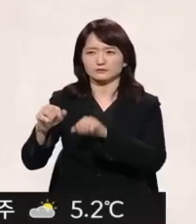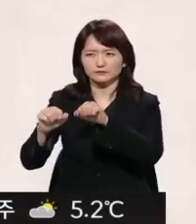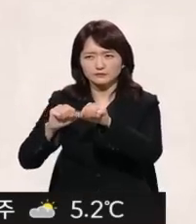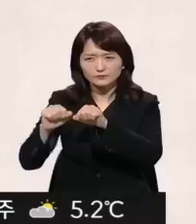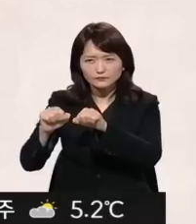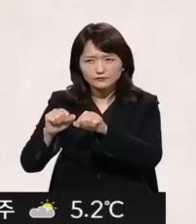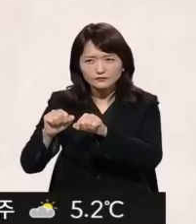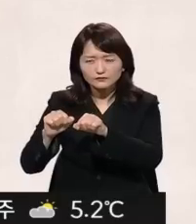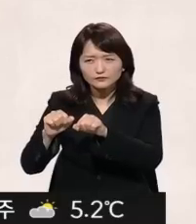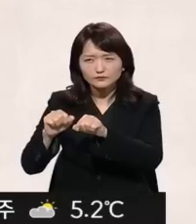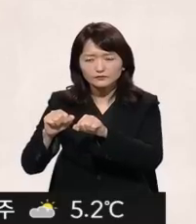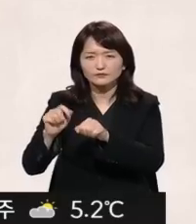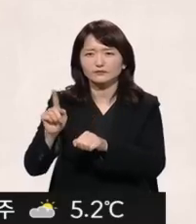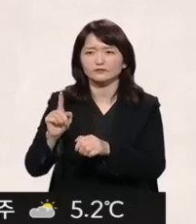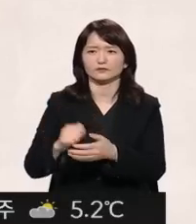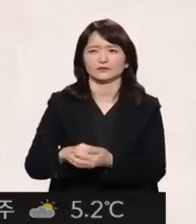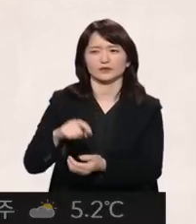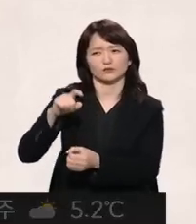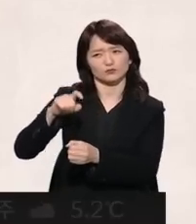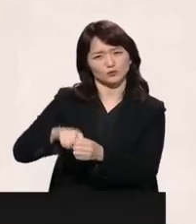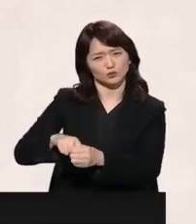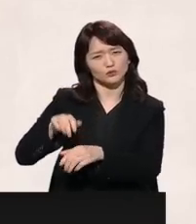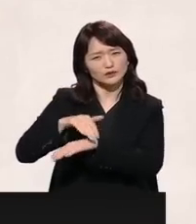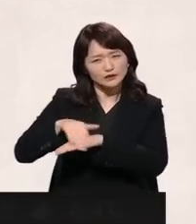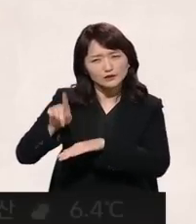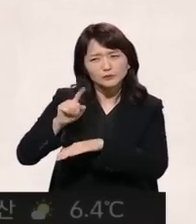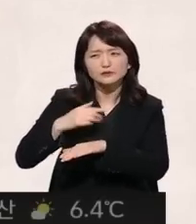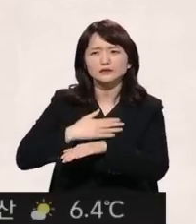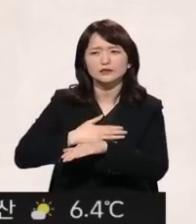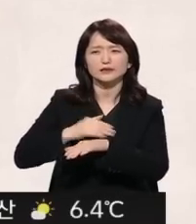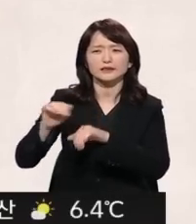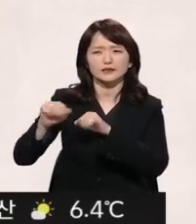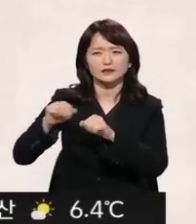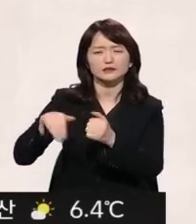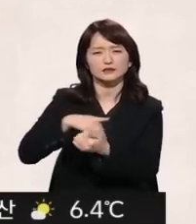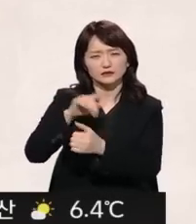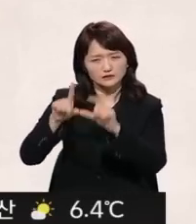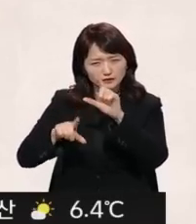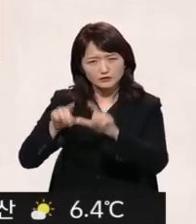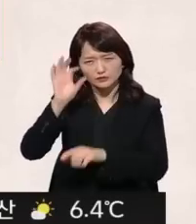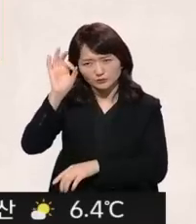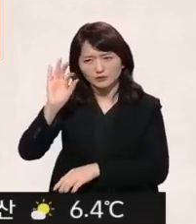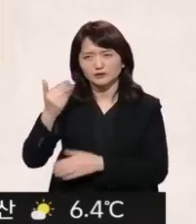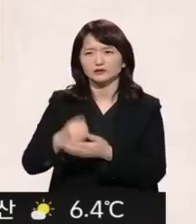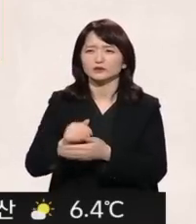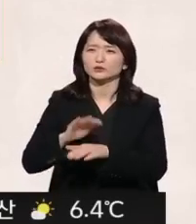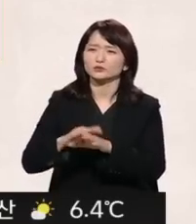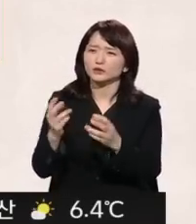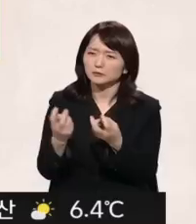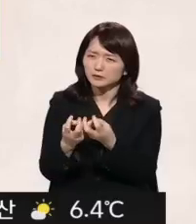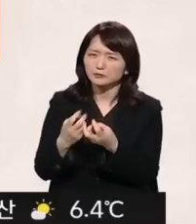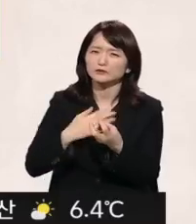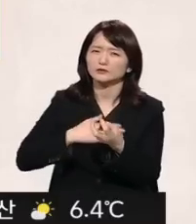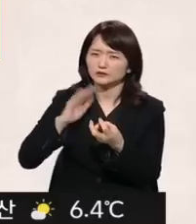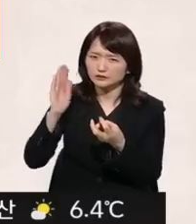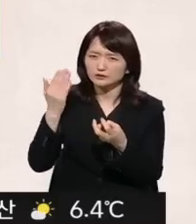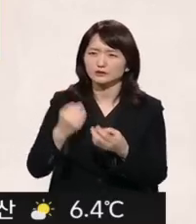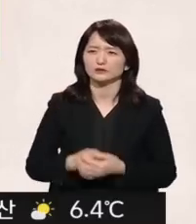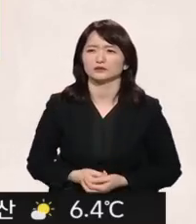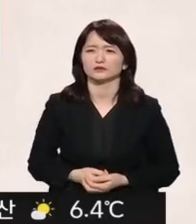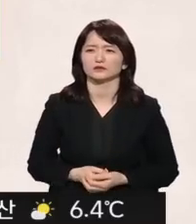약체로 판단하려면 목적 의도도 좀 알아야 되고 행위 당시에 정황도 봐야 되고 수단 방법도 봐야 되고